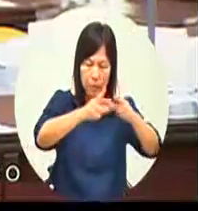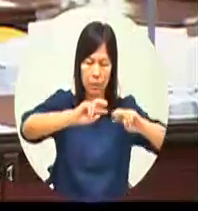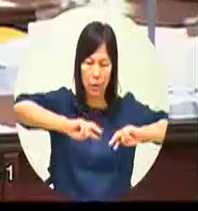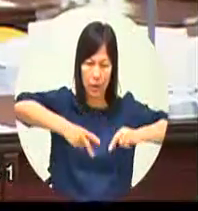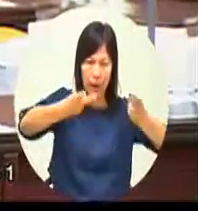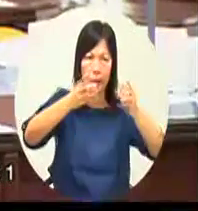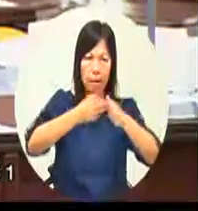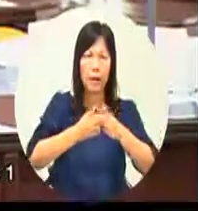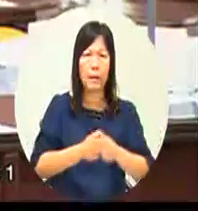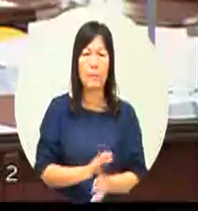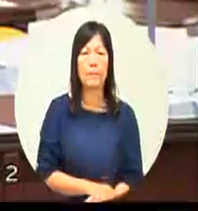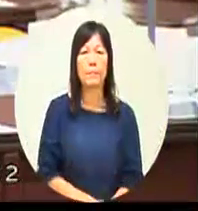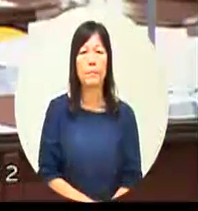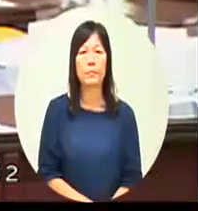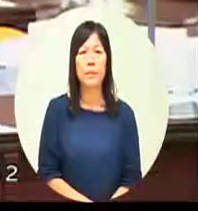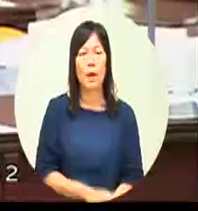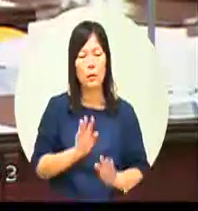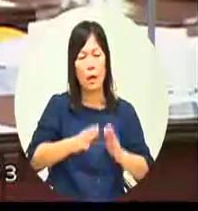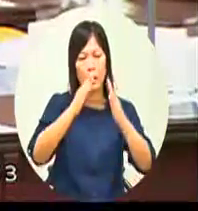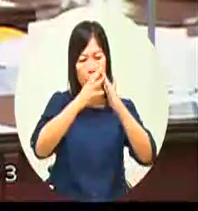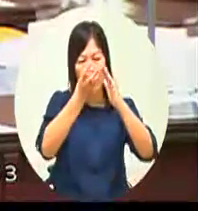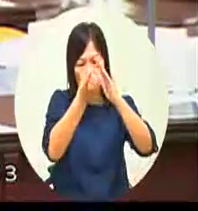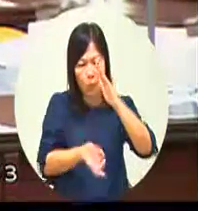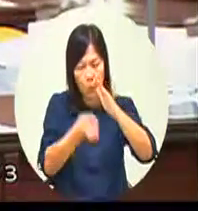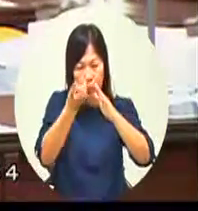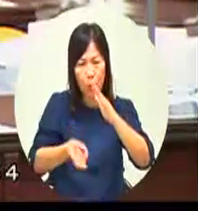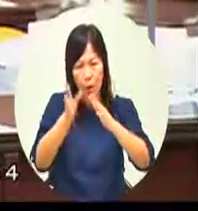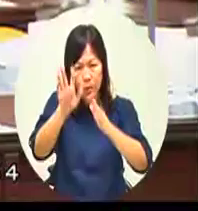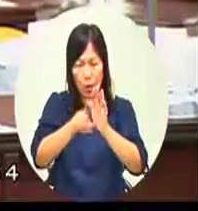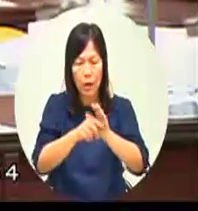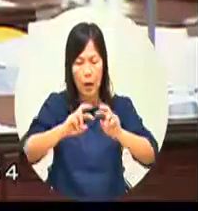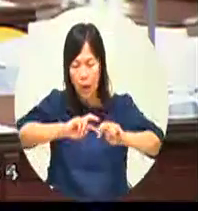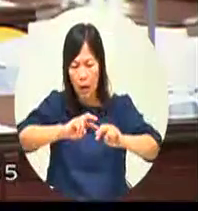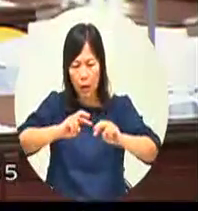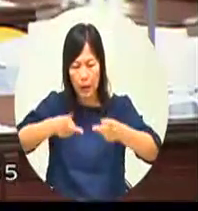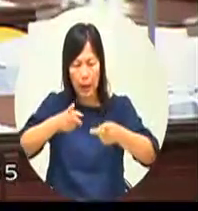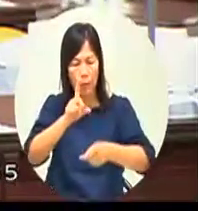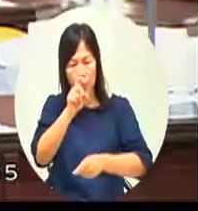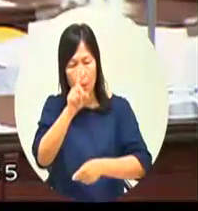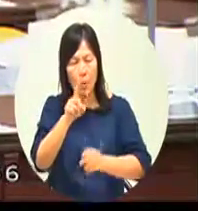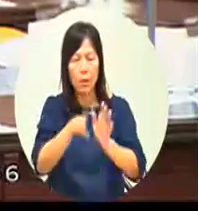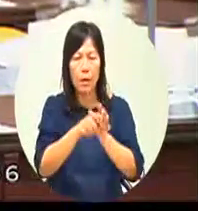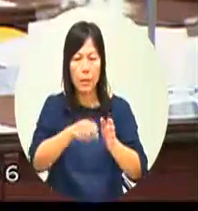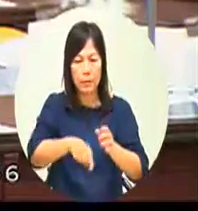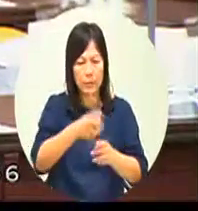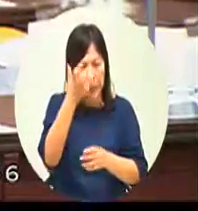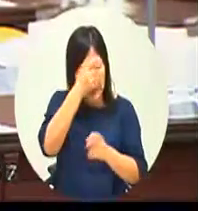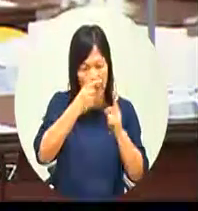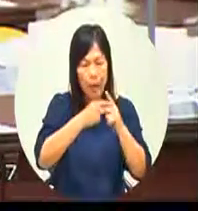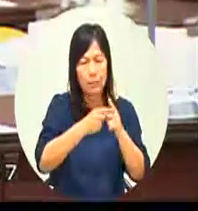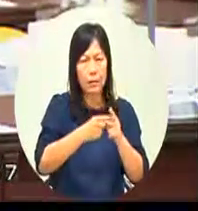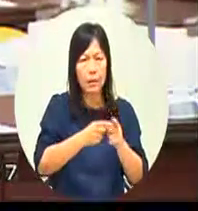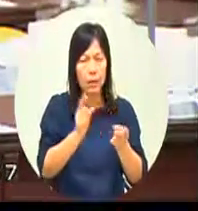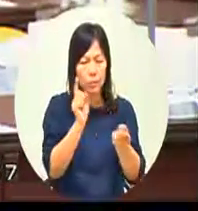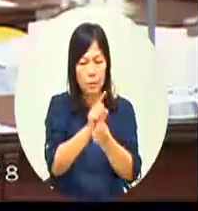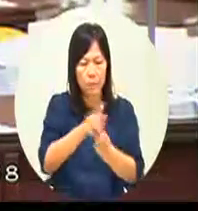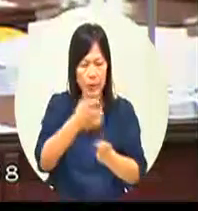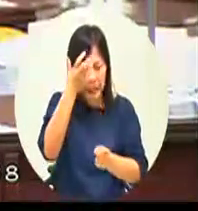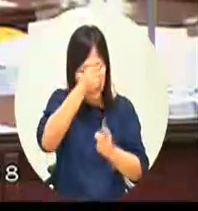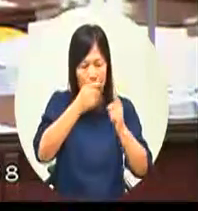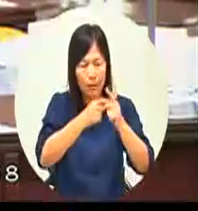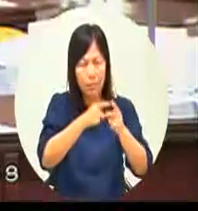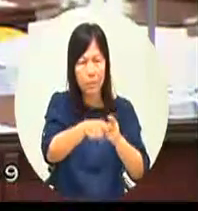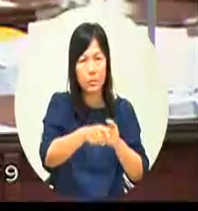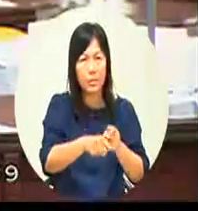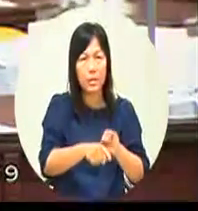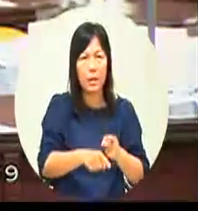无你今仔日讲实嘞，厝老啊，啊，佫无法当做处理情形啊，对不对？遮长辈嘞，对不对？吼、哦，咱讲实嘞，对遮是种，对遮长辈